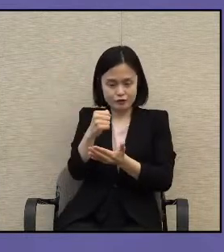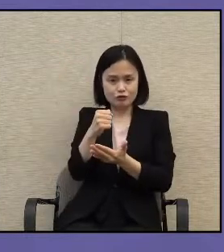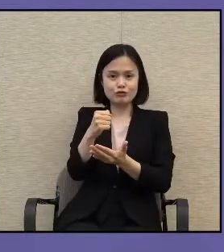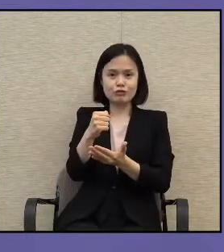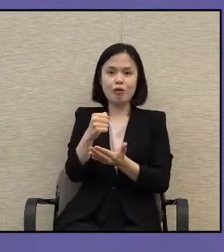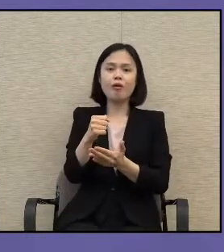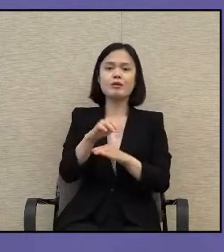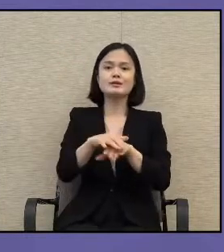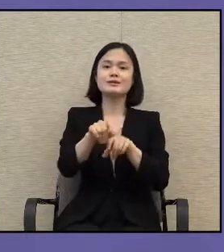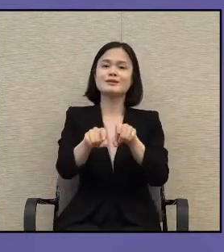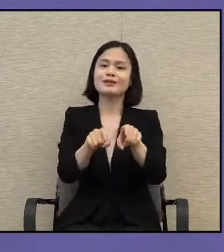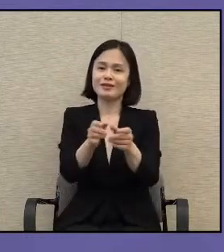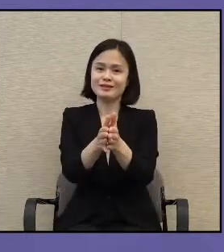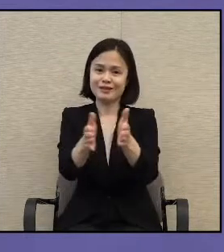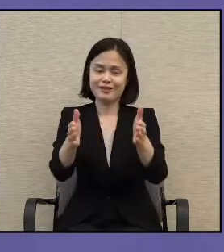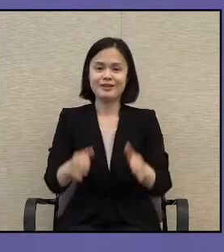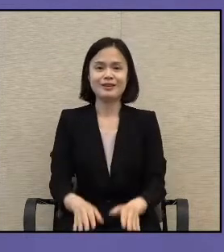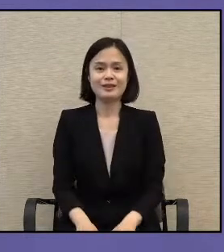그리고